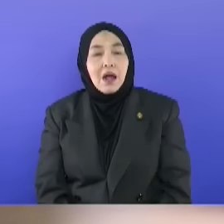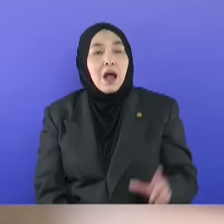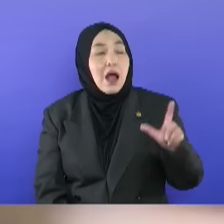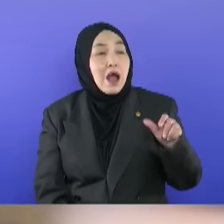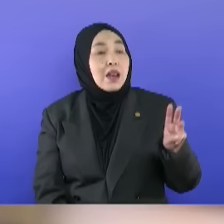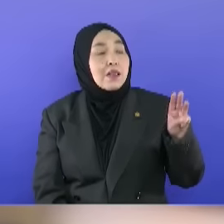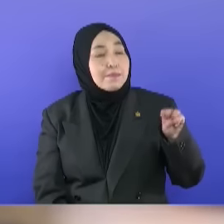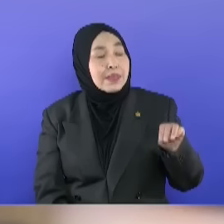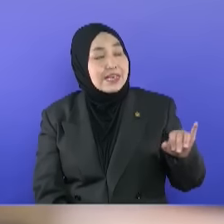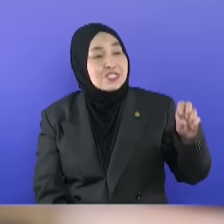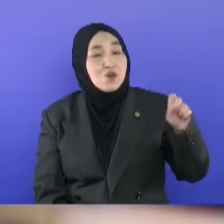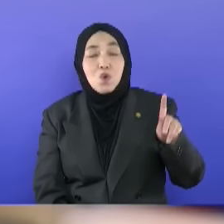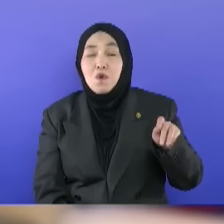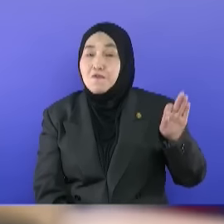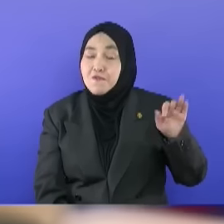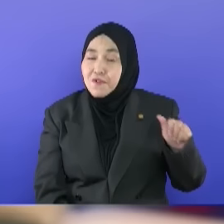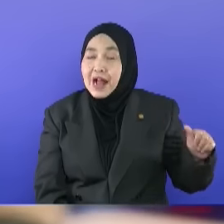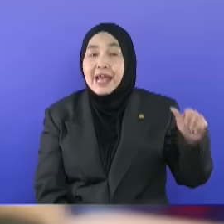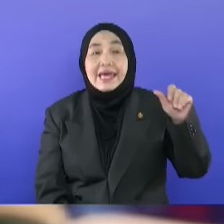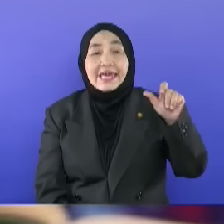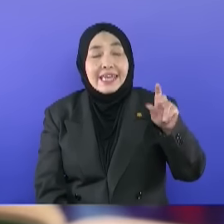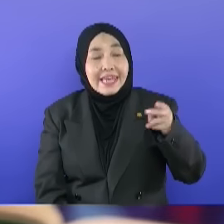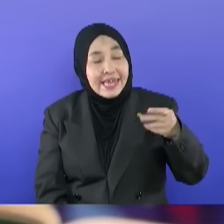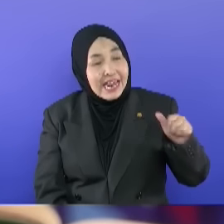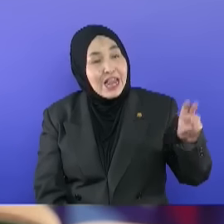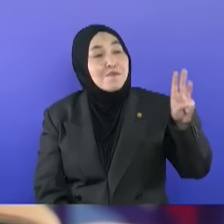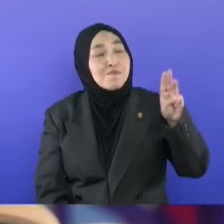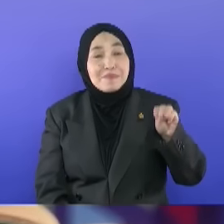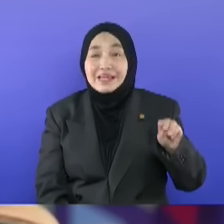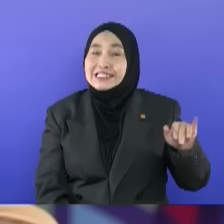Il miskufahil miskufah